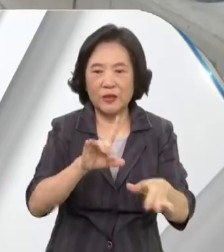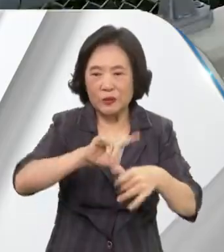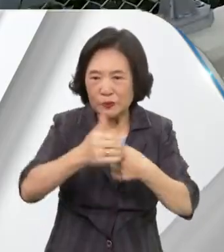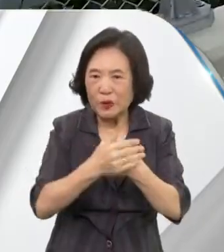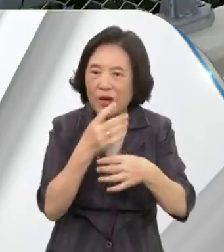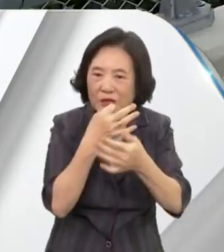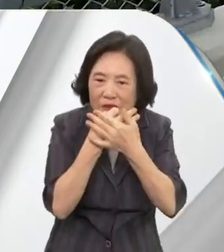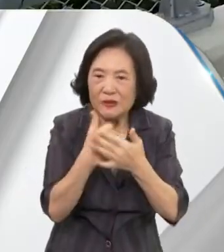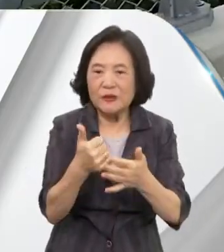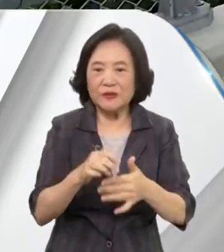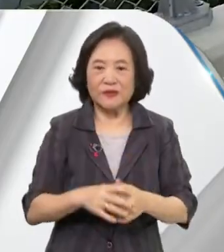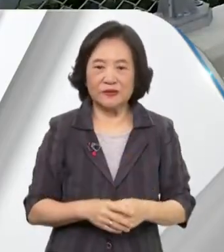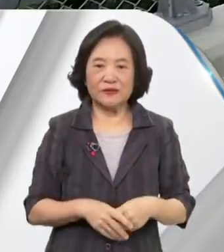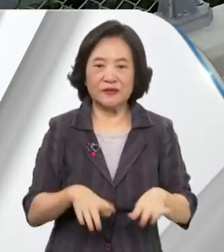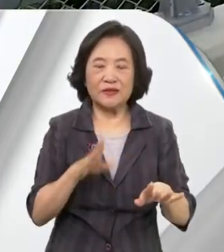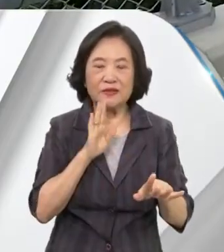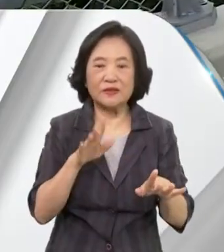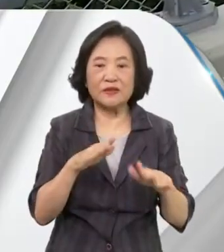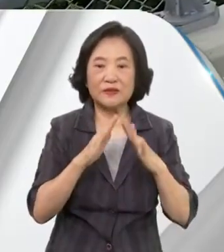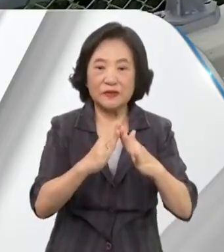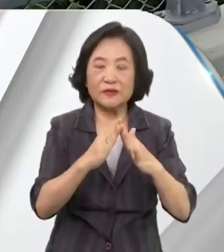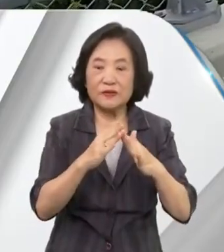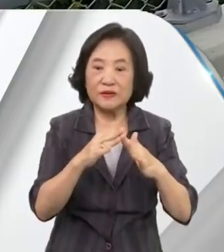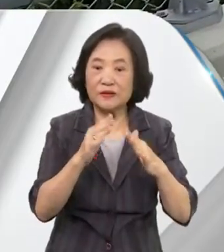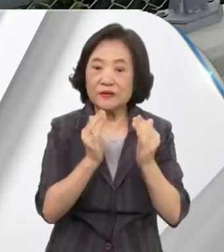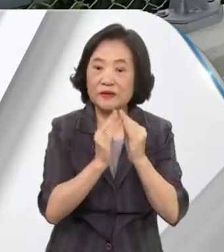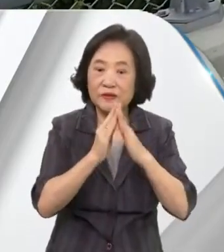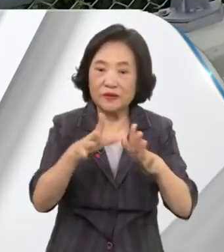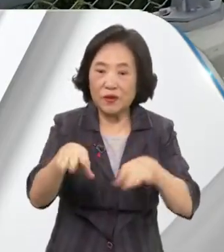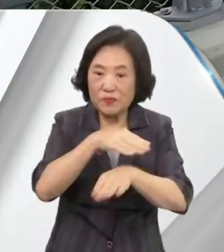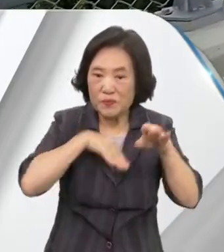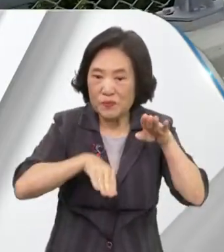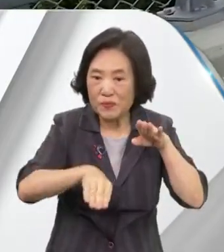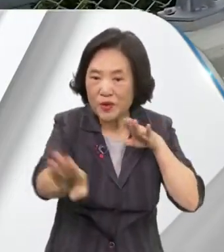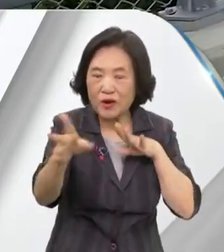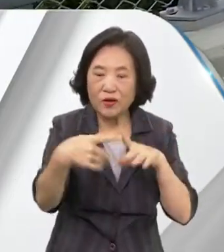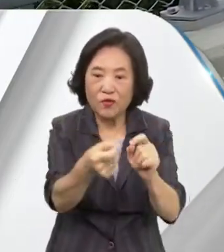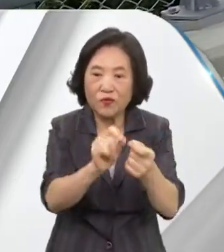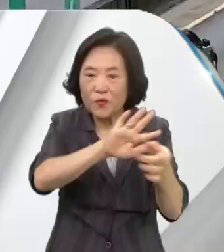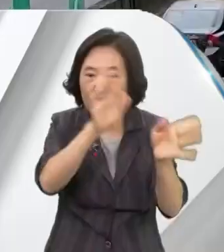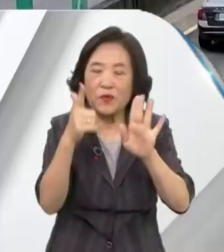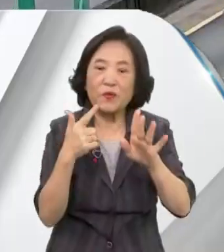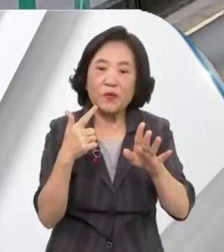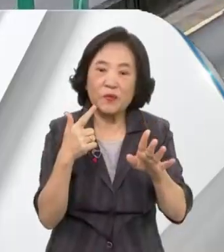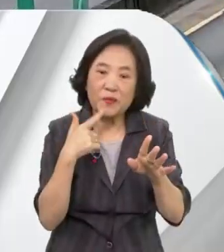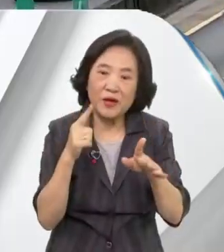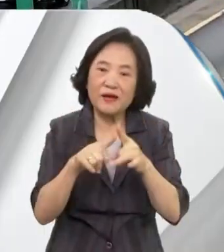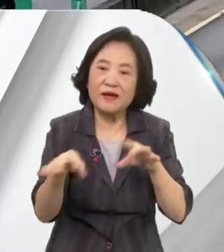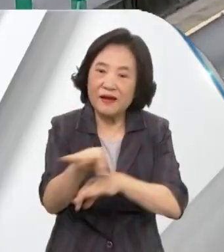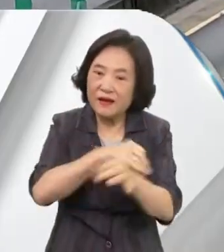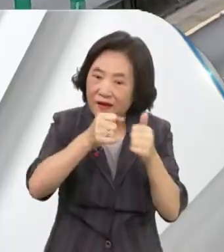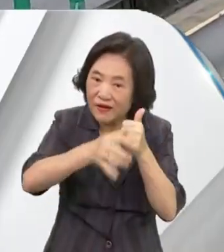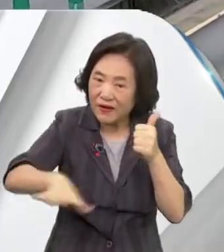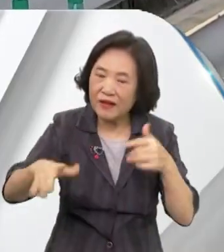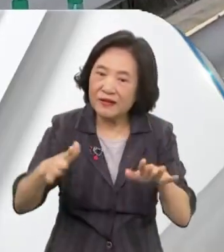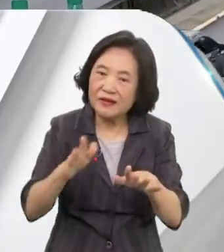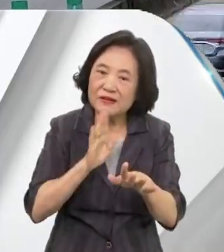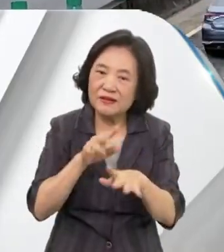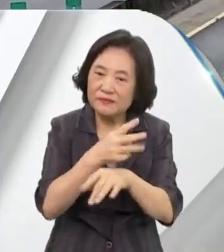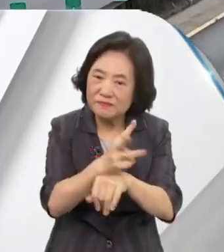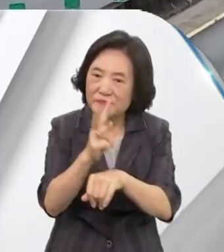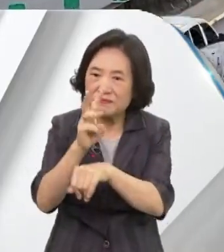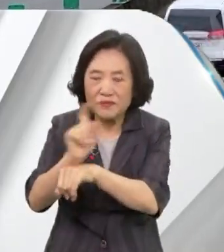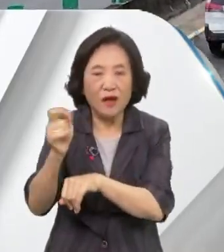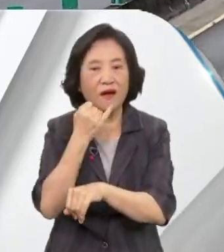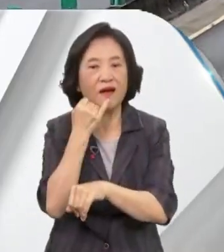时间。 桃园市交通局讲，不论民众下九条土，以步行嘅景点也系省人人气，今日爱三到十分钟嘅车